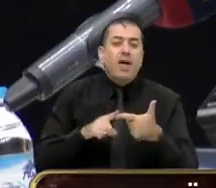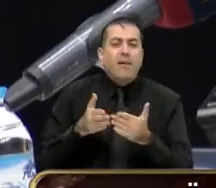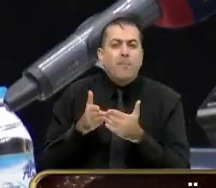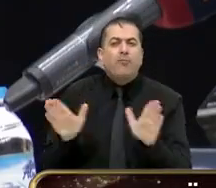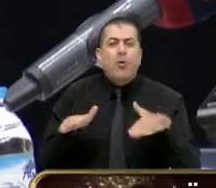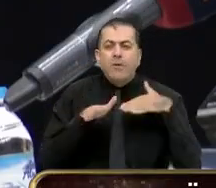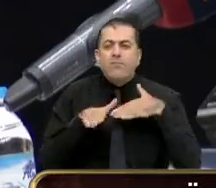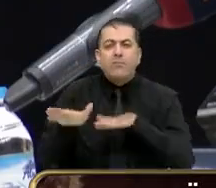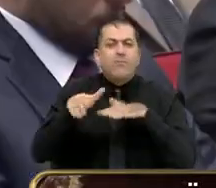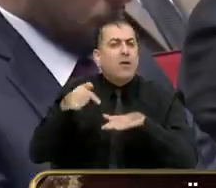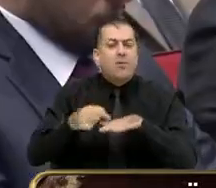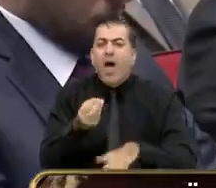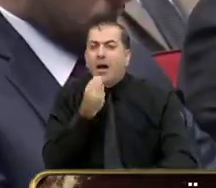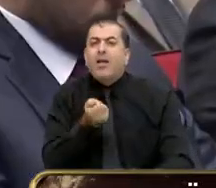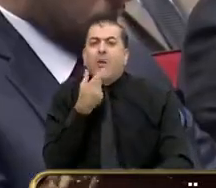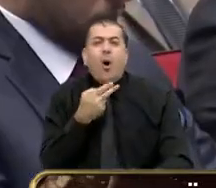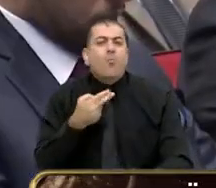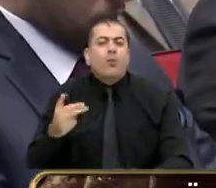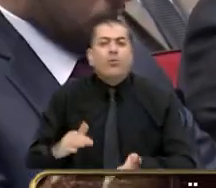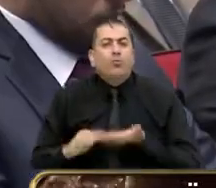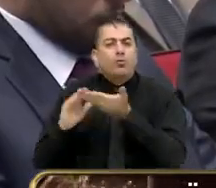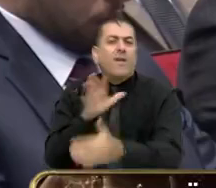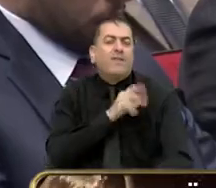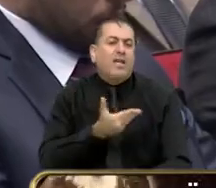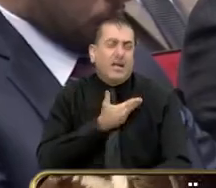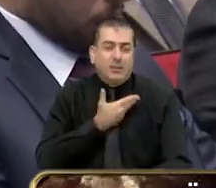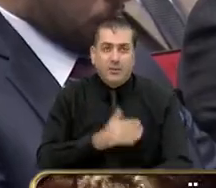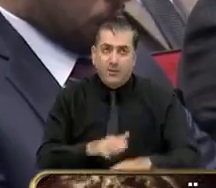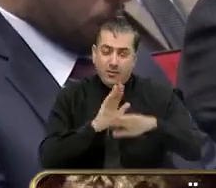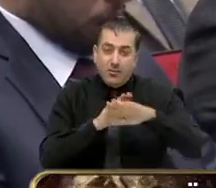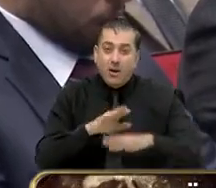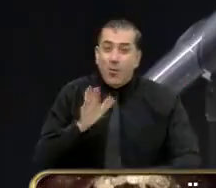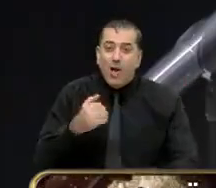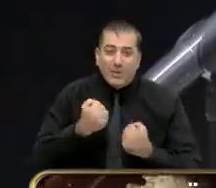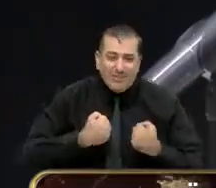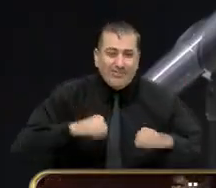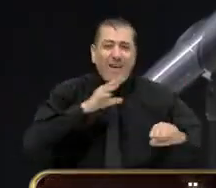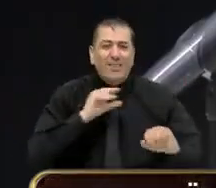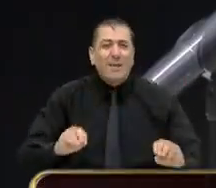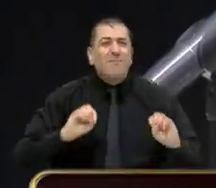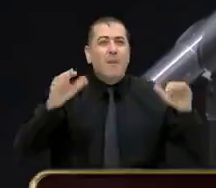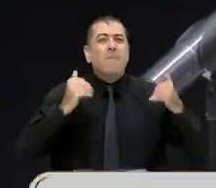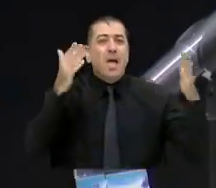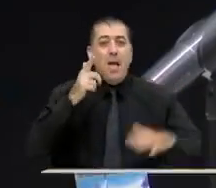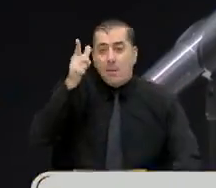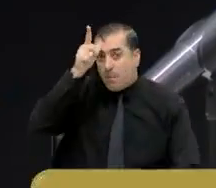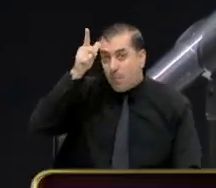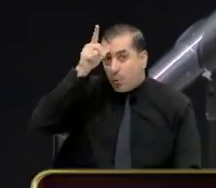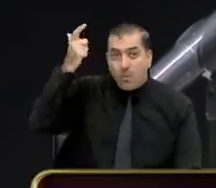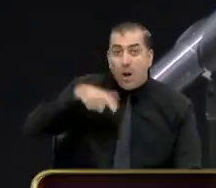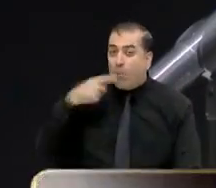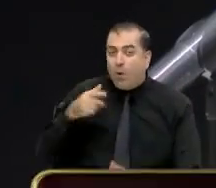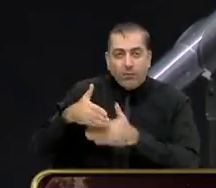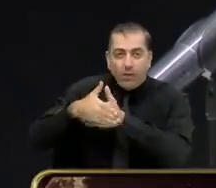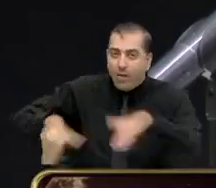والطبية إلى القطاع، راسما خطا أحمر لتهجير الفلسطينيين. أول الجهود التي تضوعت لهذا المهمة